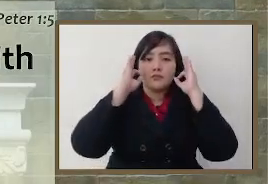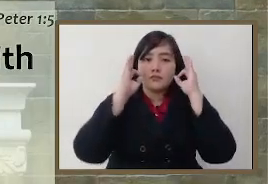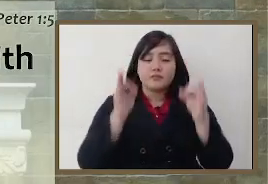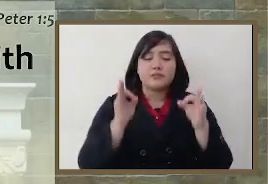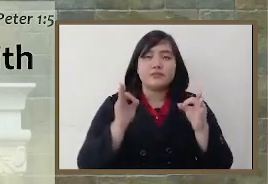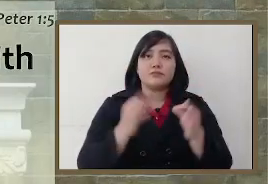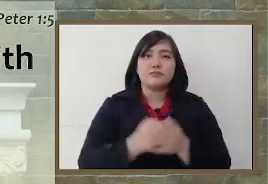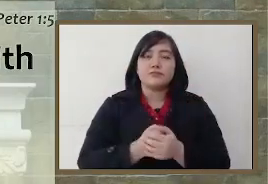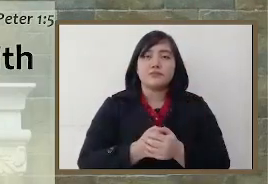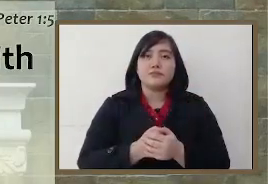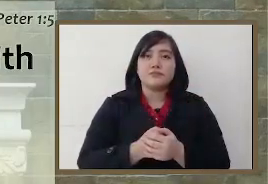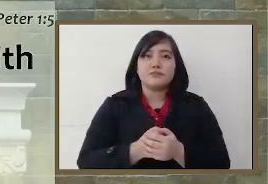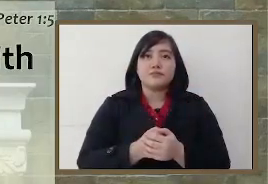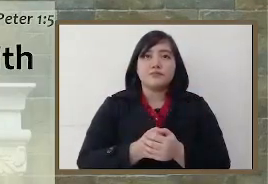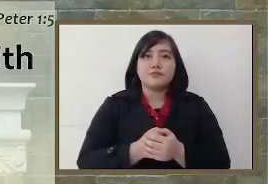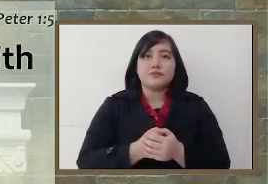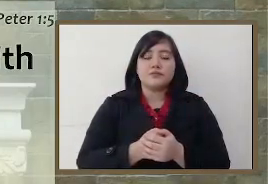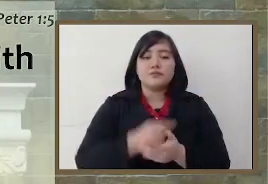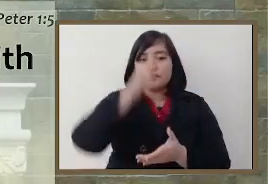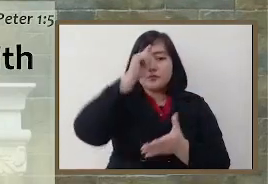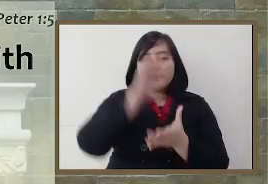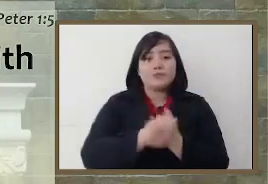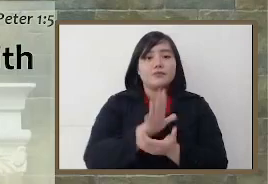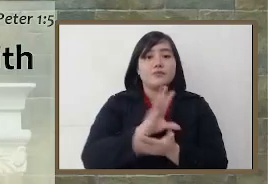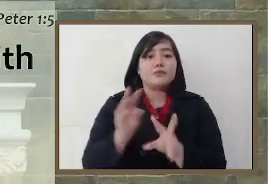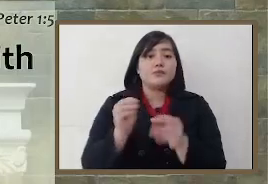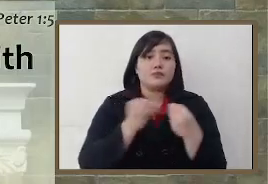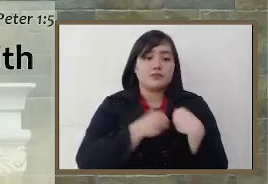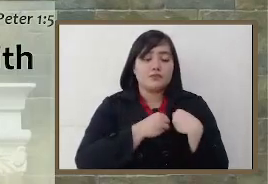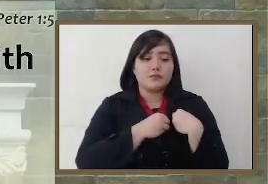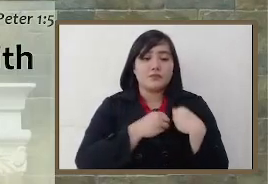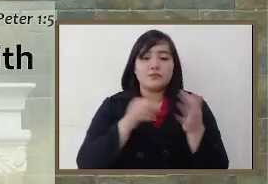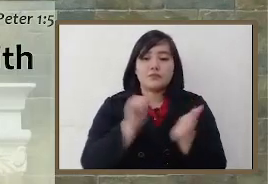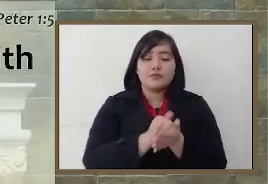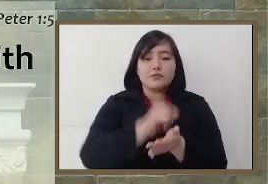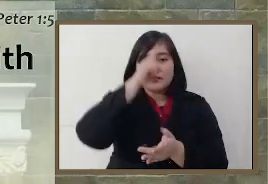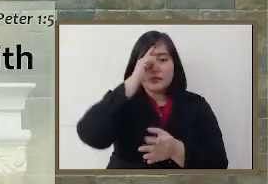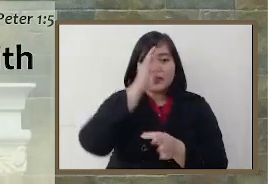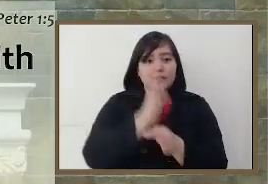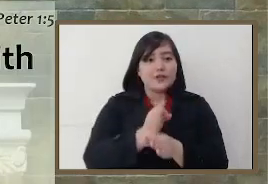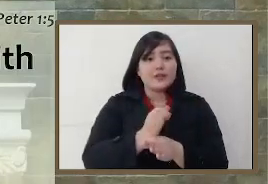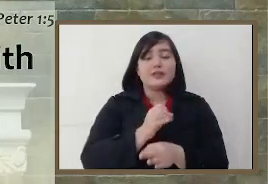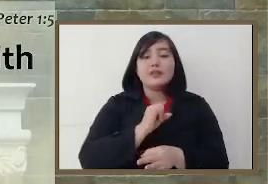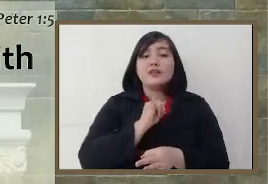this and accept that faith is not blind.